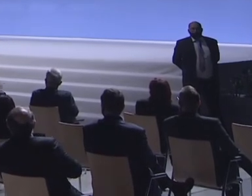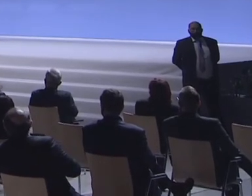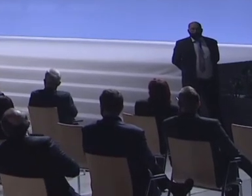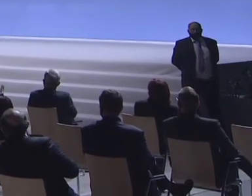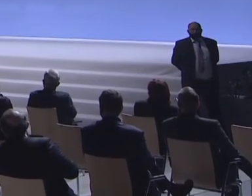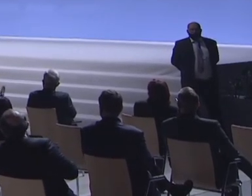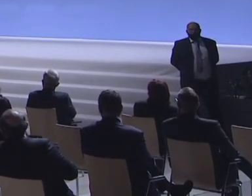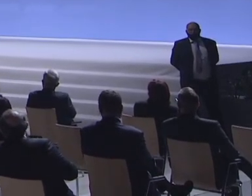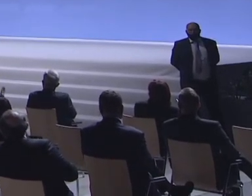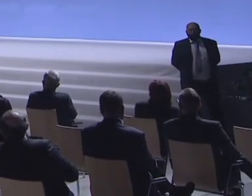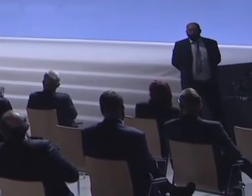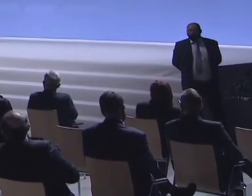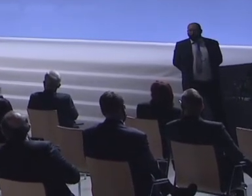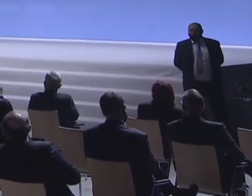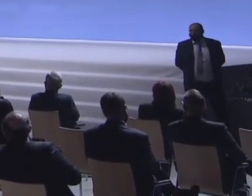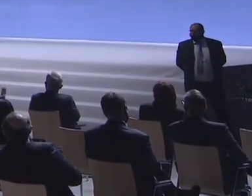you so much.